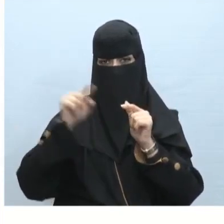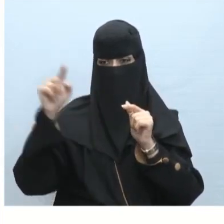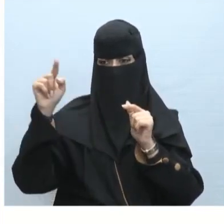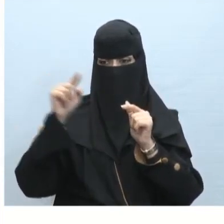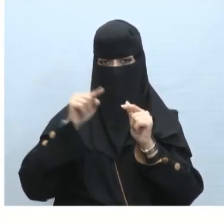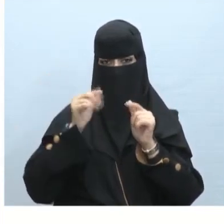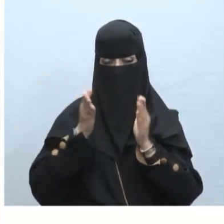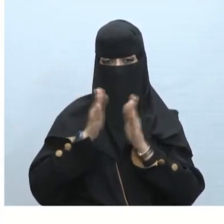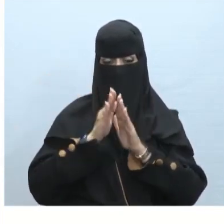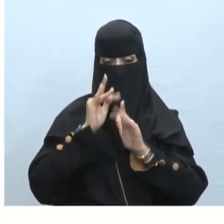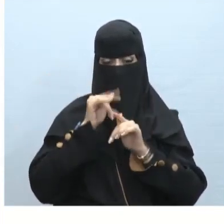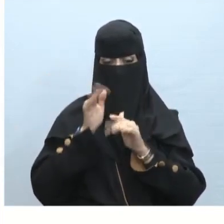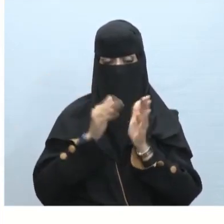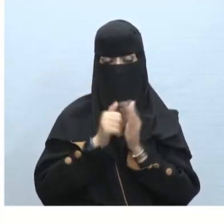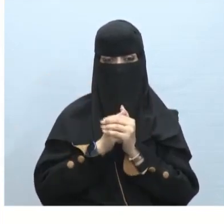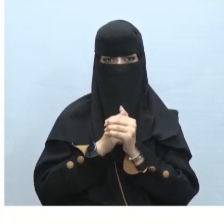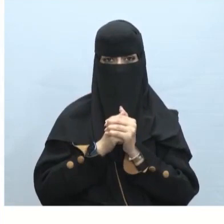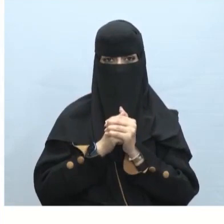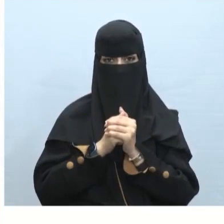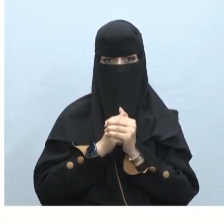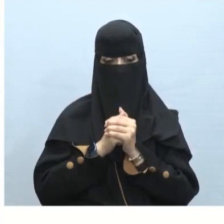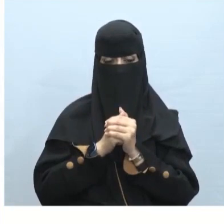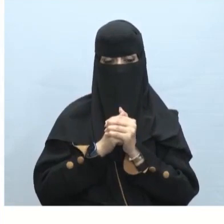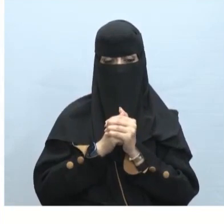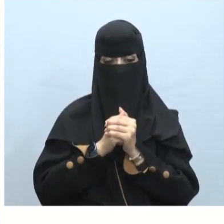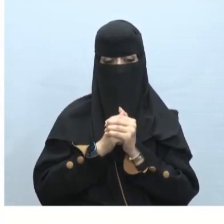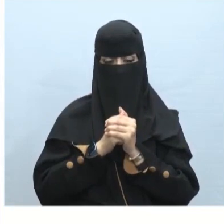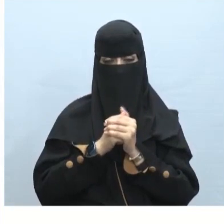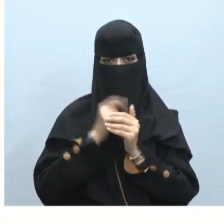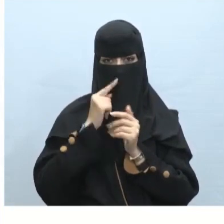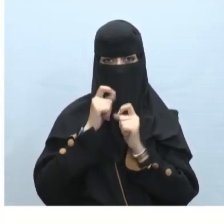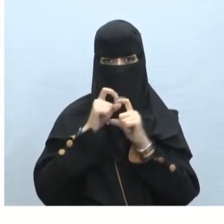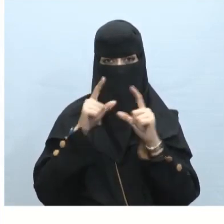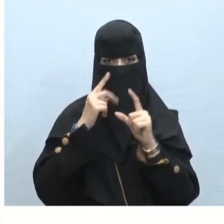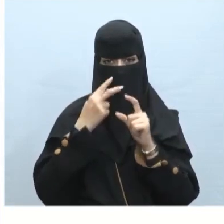الخارج او تصغيره بسحبه الى الداخل نلاحظ